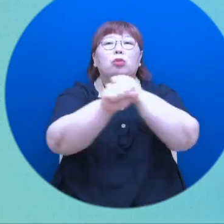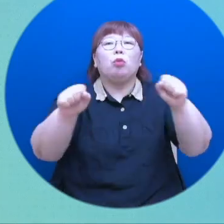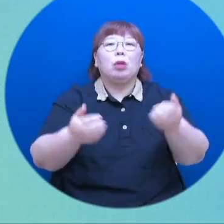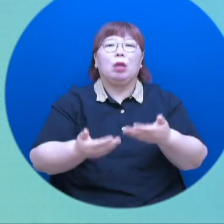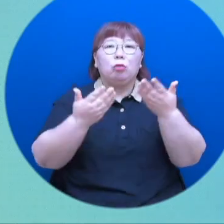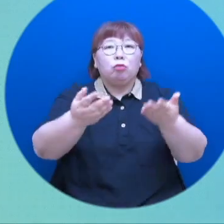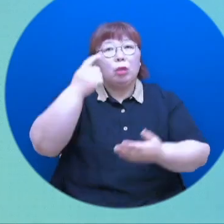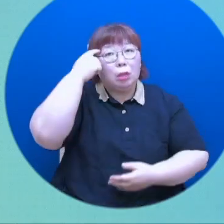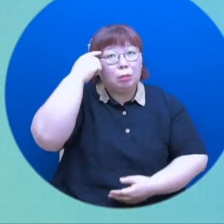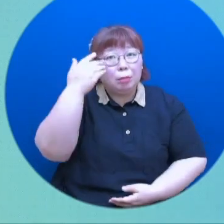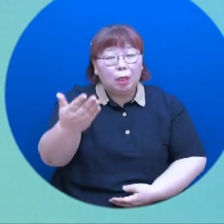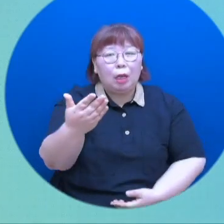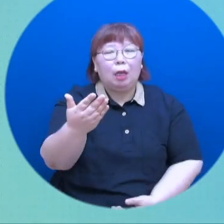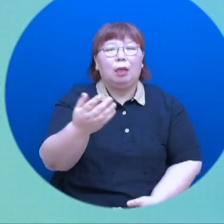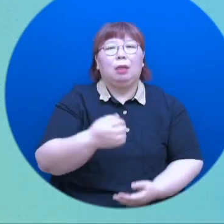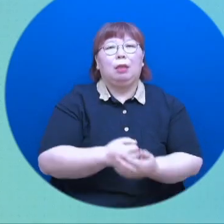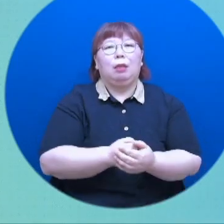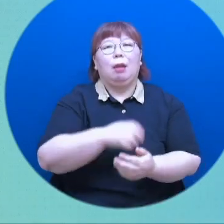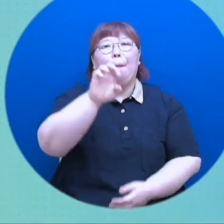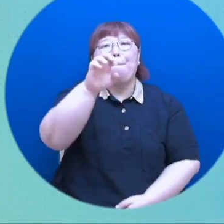바벨론 포로에서 속량하는 거죠.